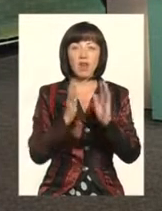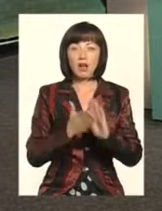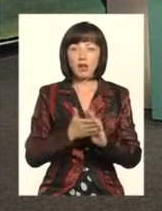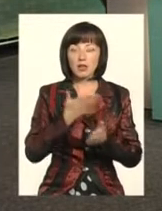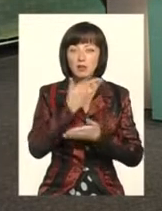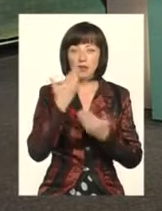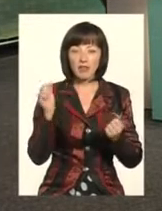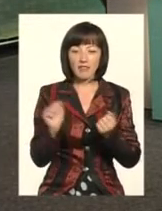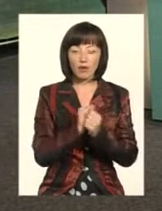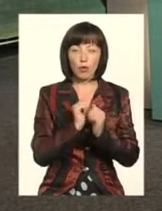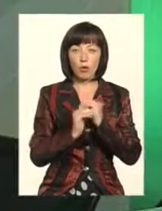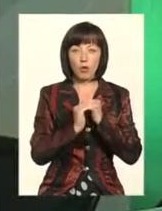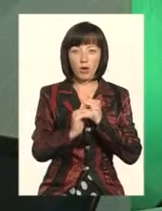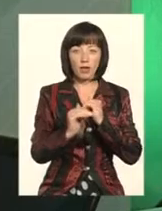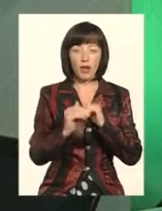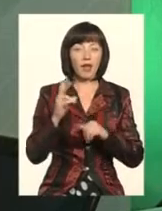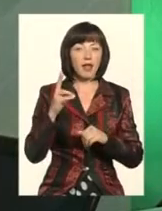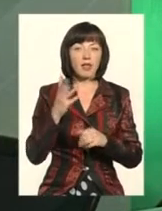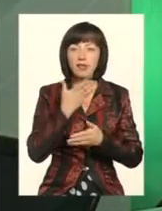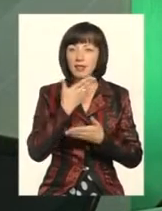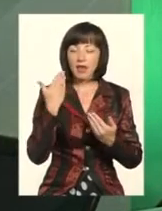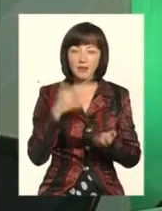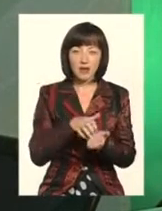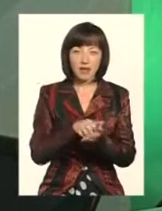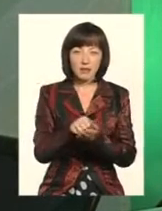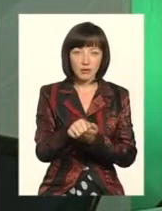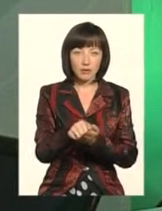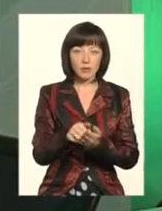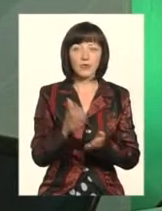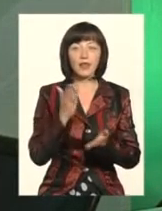твердого покриття, тобто не заасфальтовані.